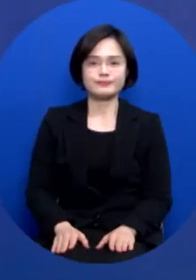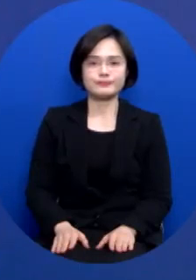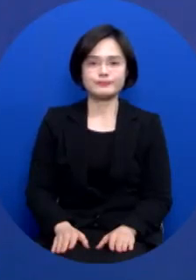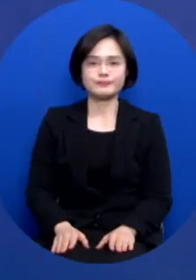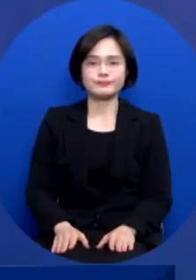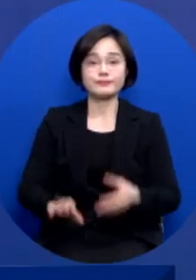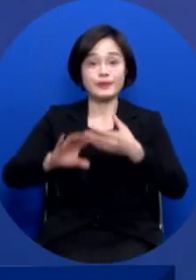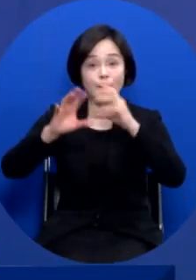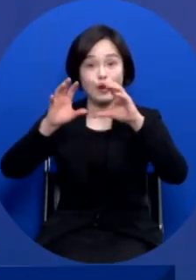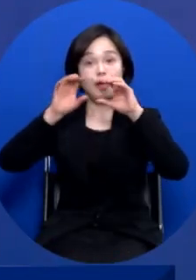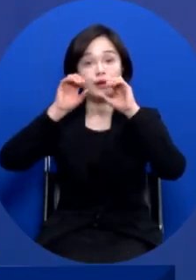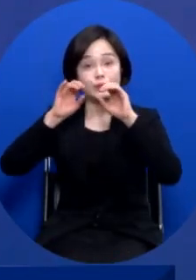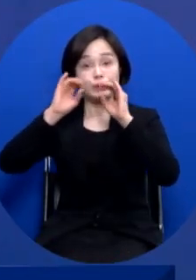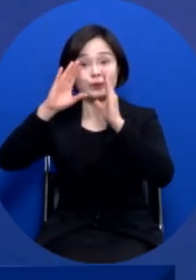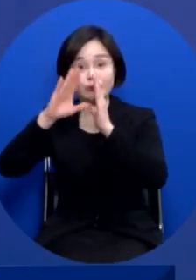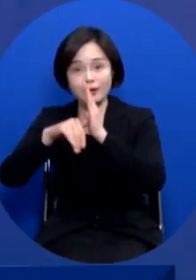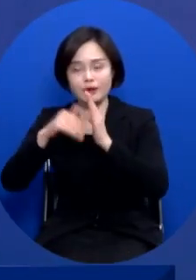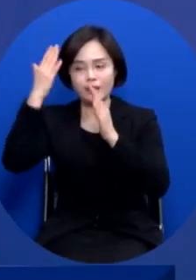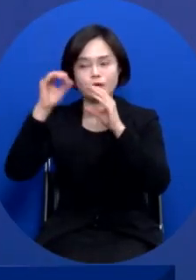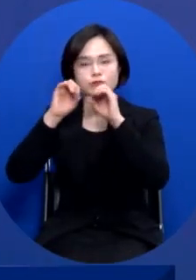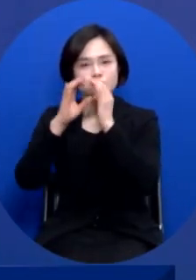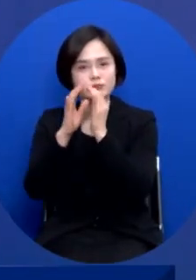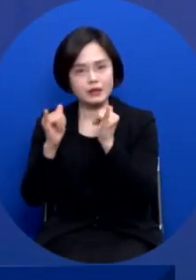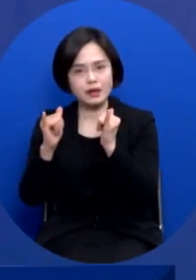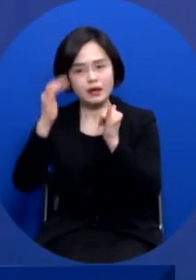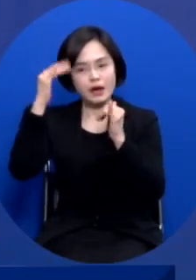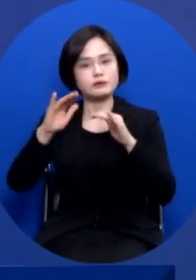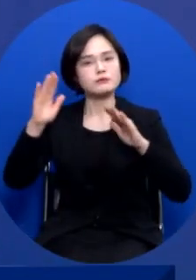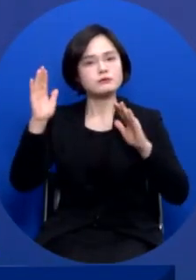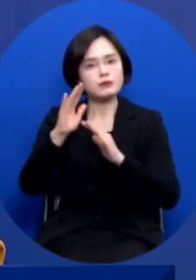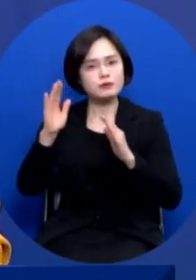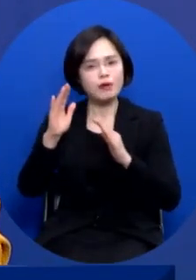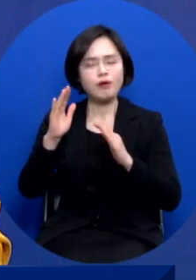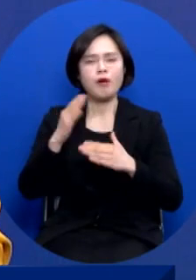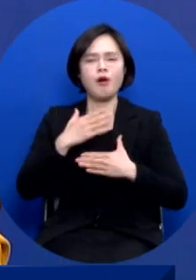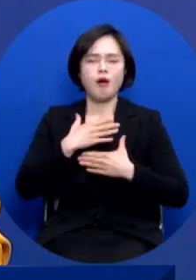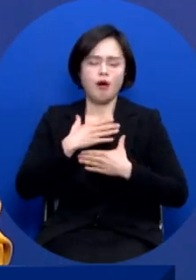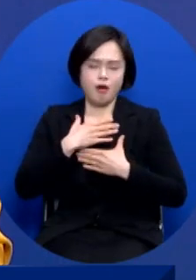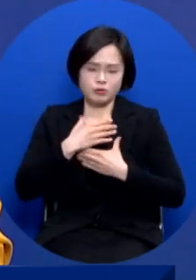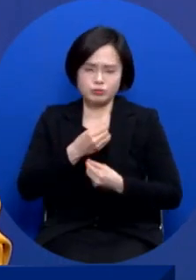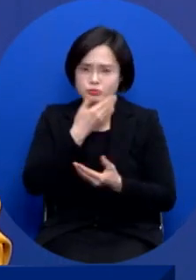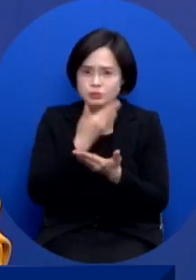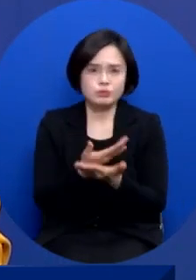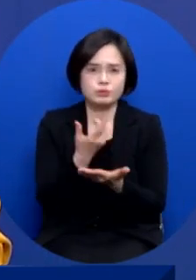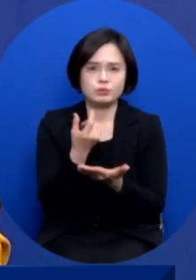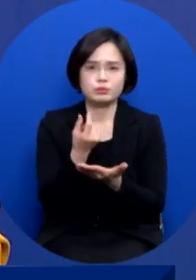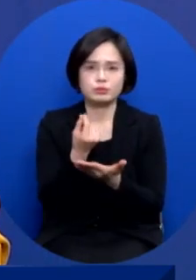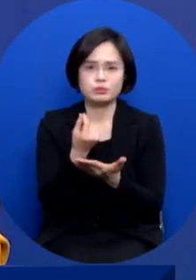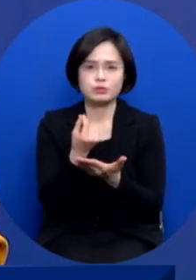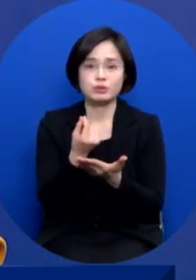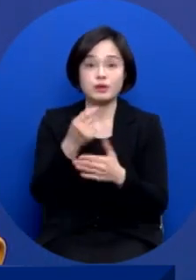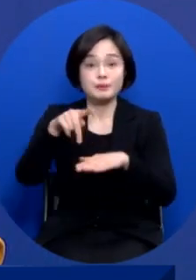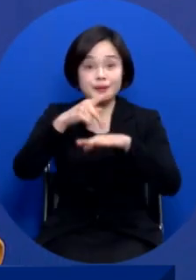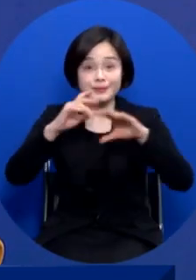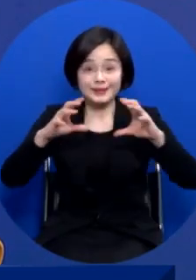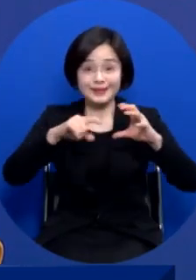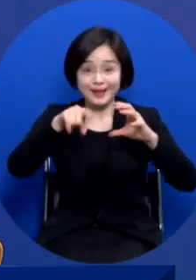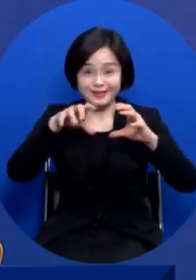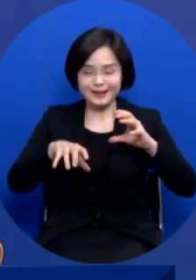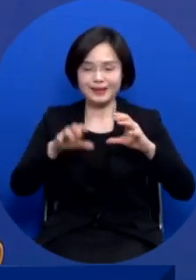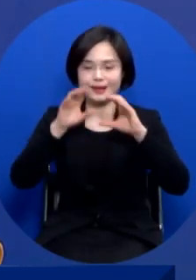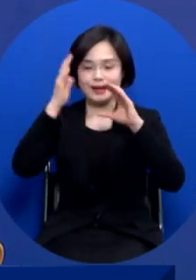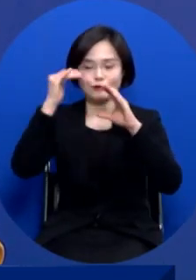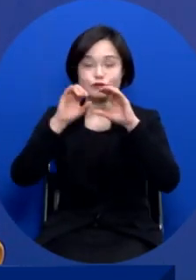해외 선교지에서 한인 선교사와 유학생들의 안전은 대단히 중요한데요. 필리핀 한인 선교사와 유학생들을